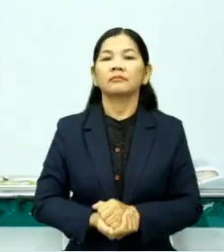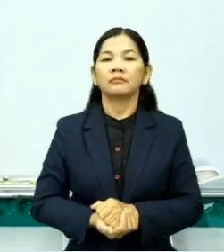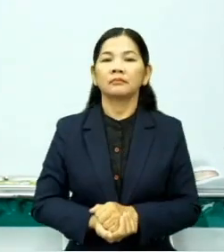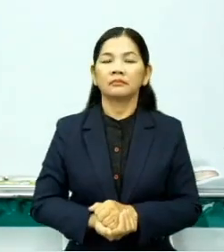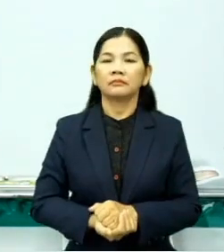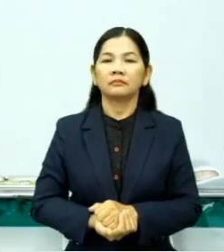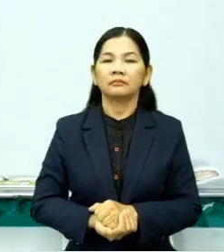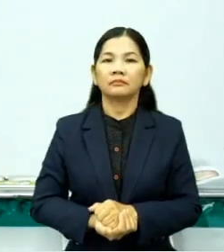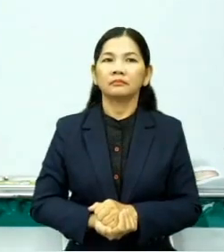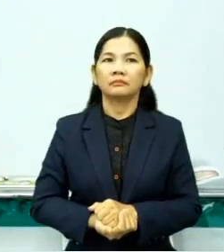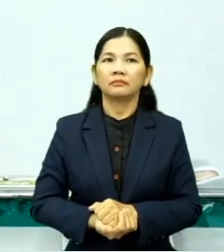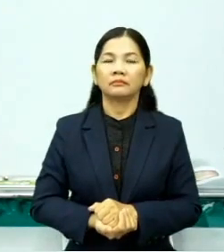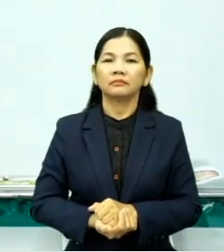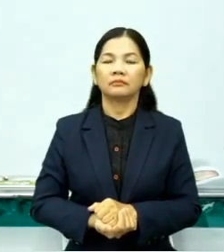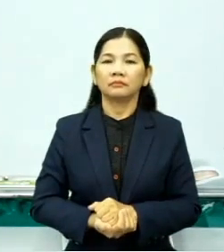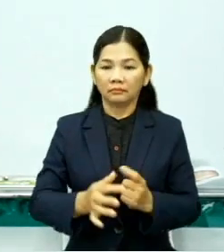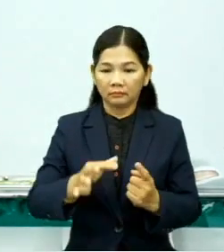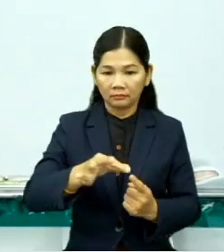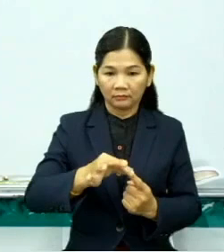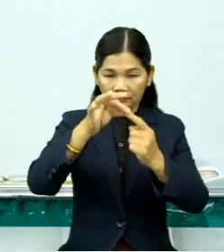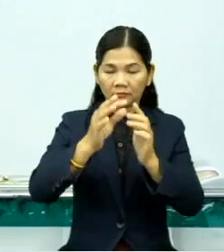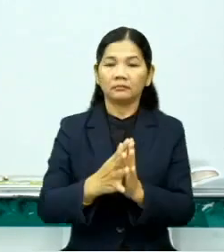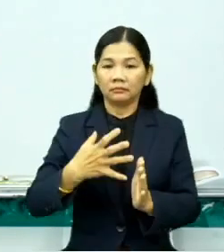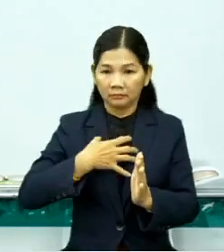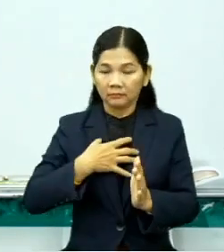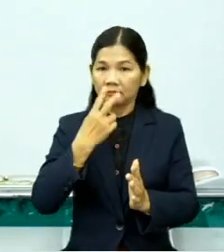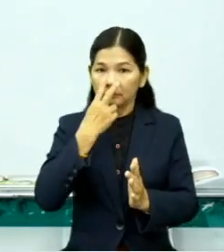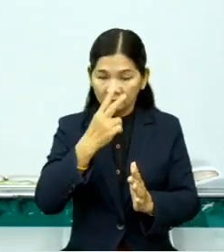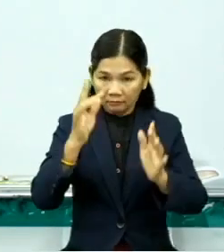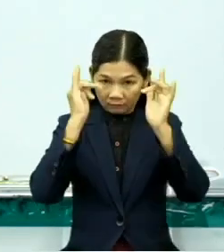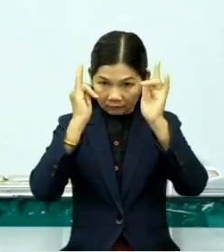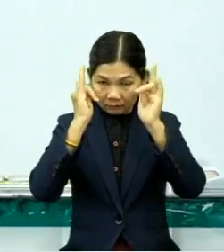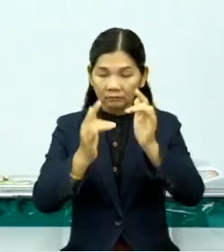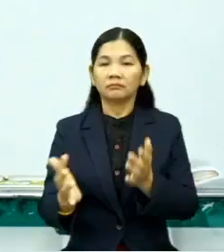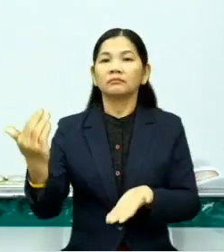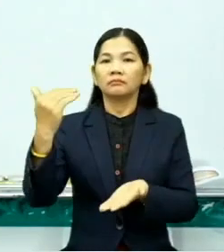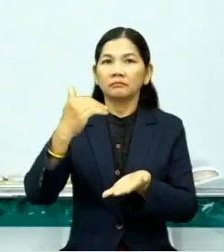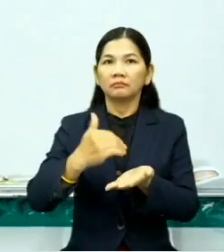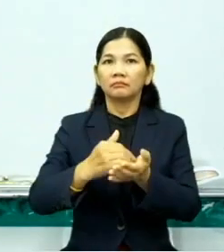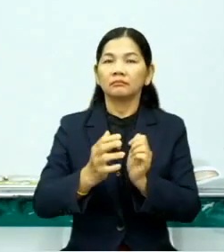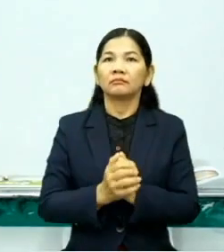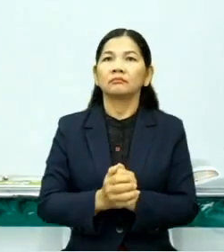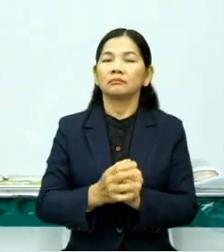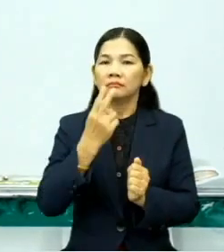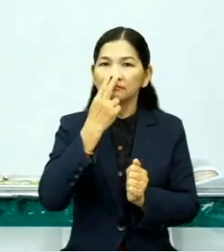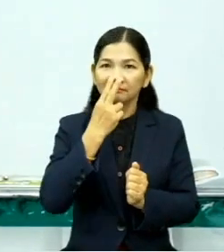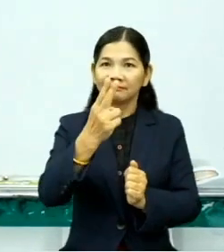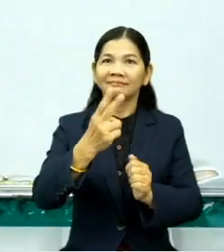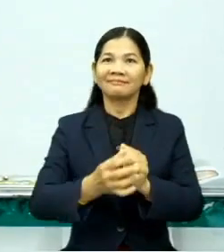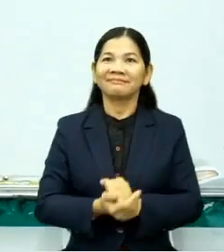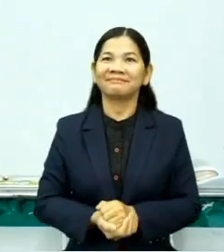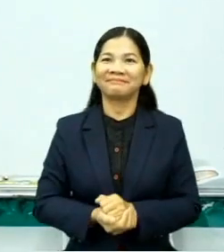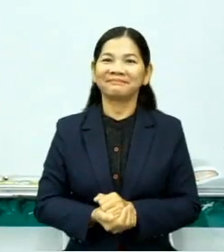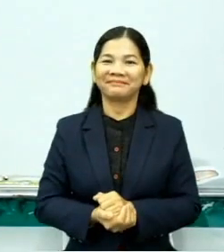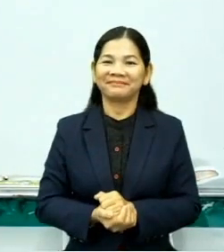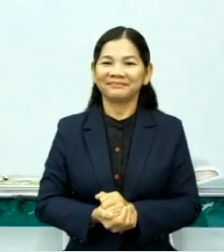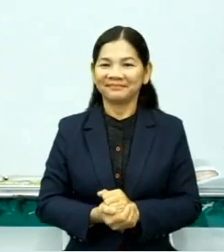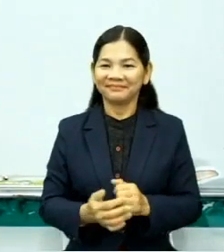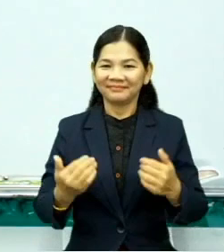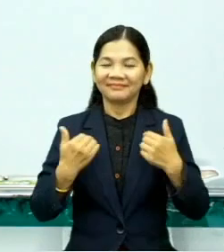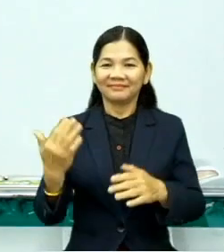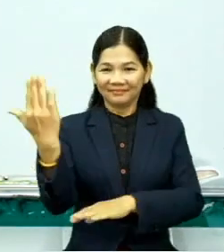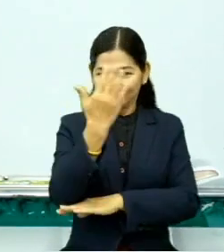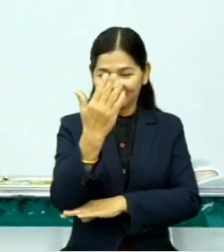chà hai chưa bị sai bà con trong tam đàn ca bằng riêng là bà nè cử chẳng con ai tam đàn tam rồi dễ chà tu